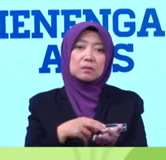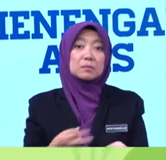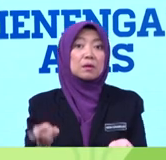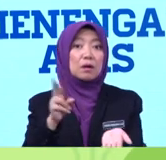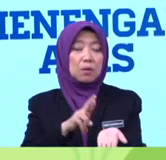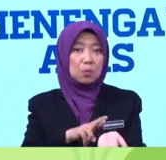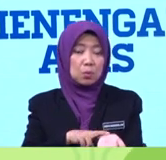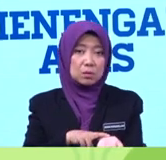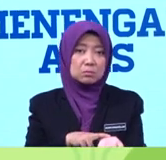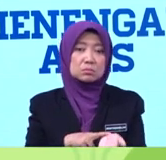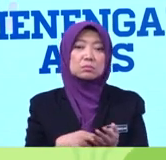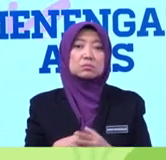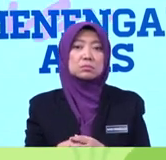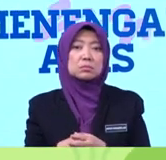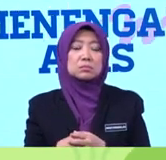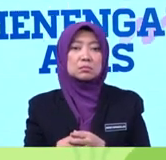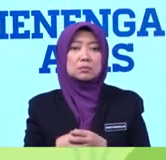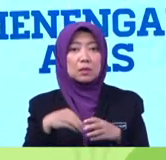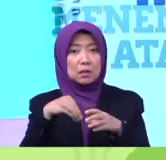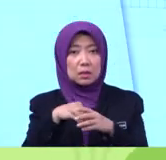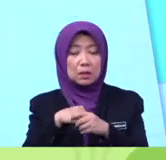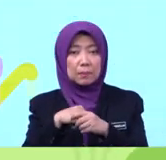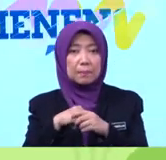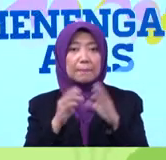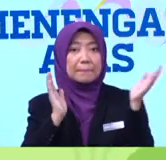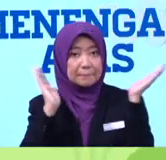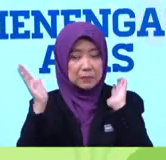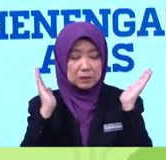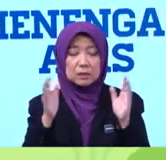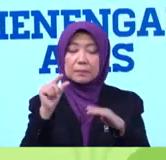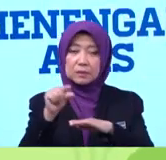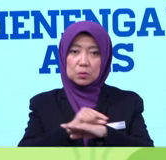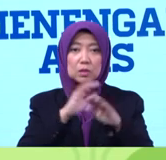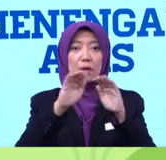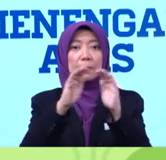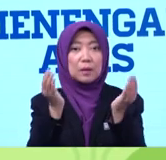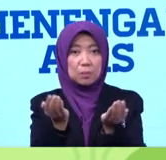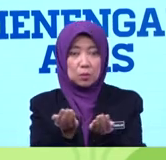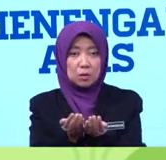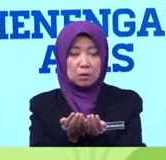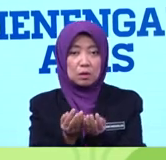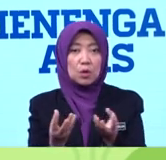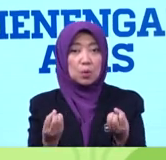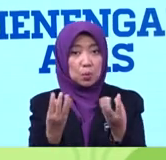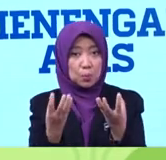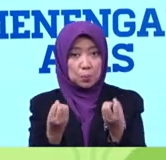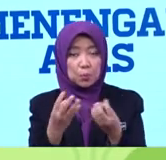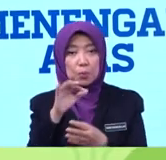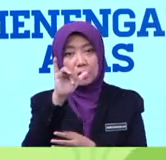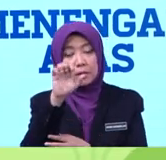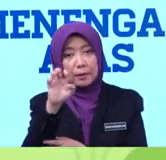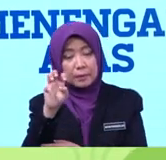termasuk lah penggunaan bobola lumpur mikroorganisme efektif